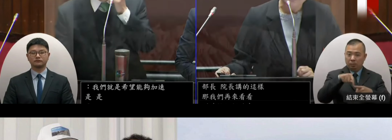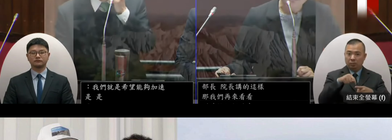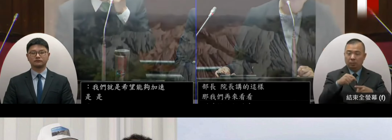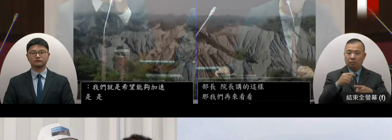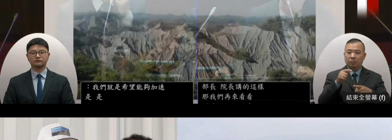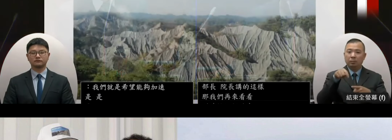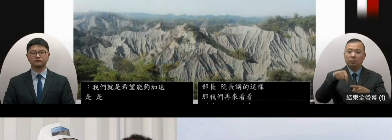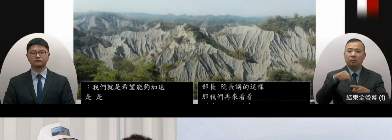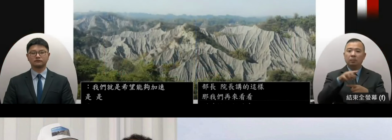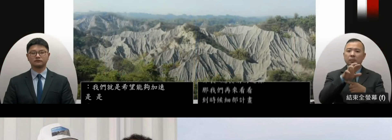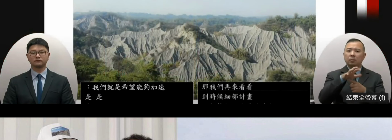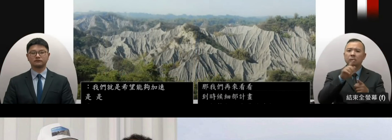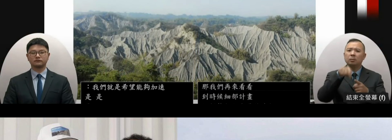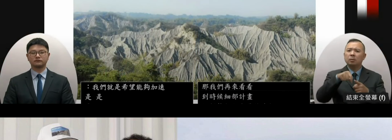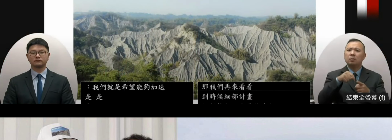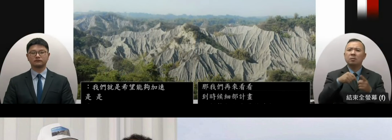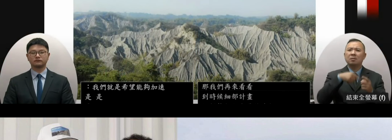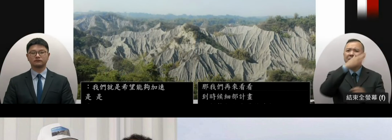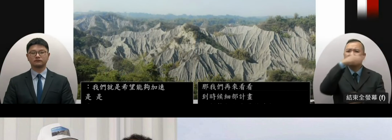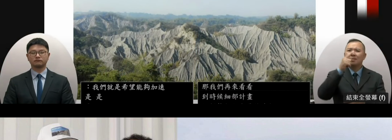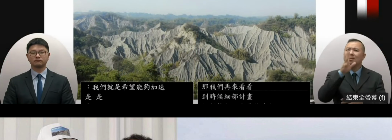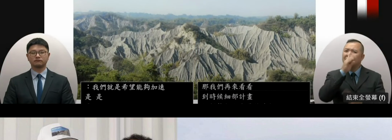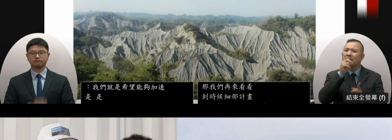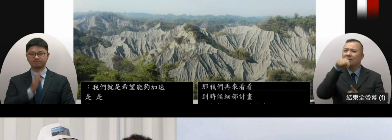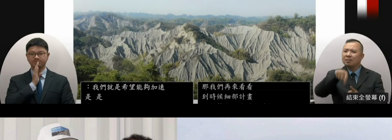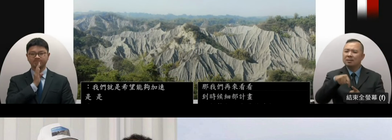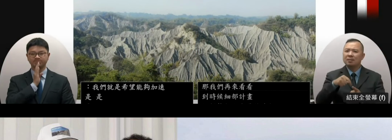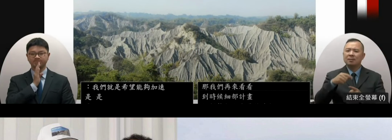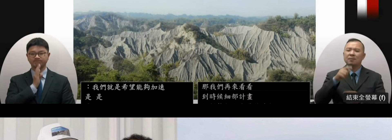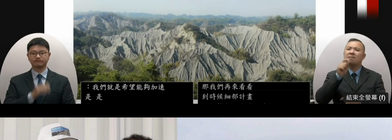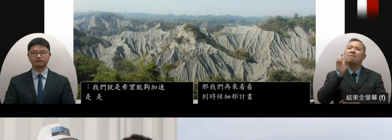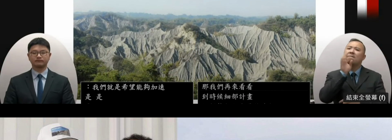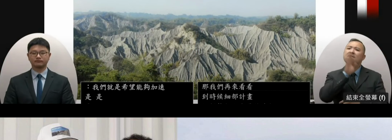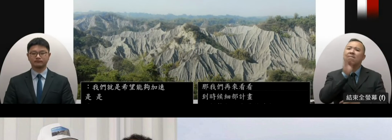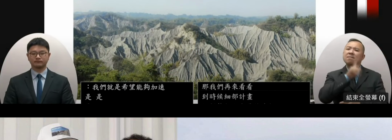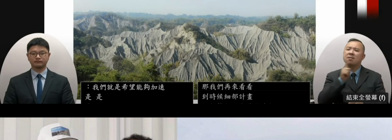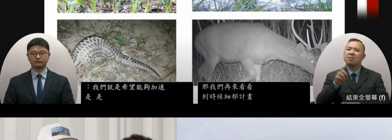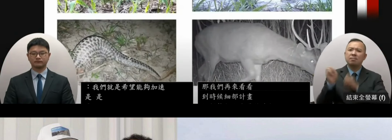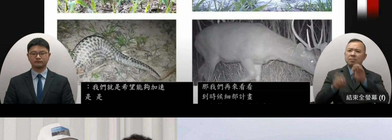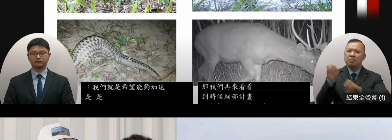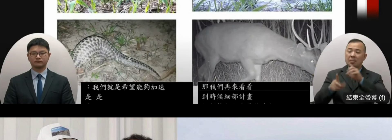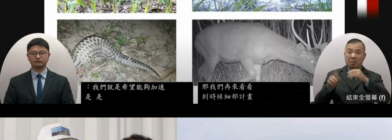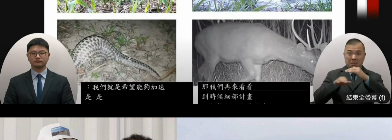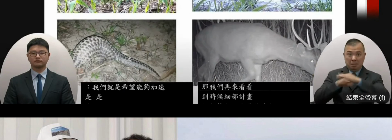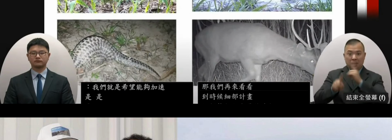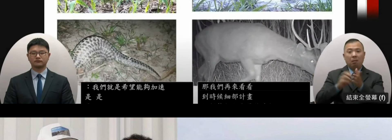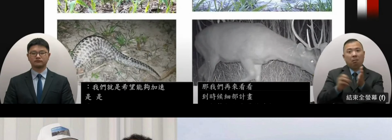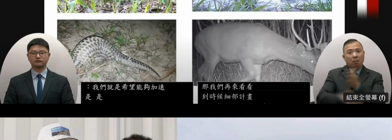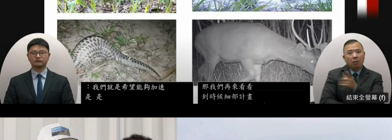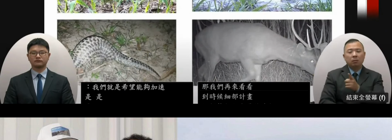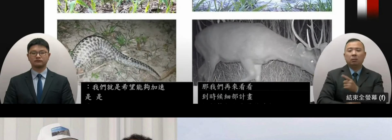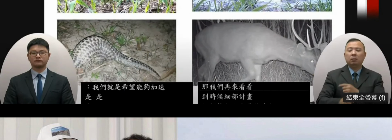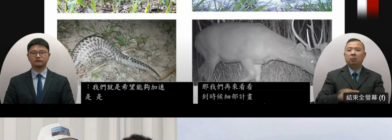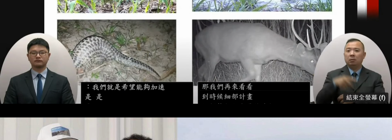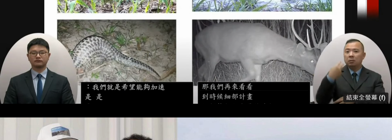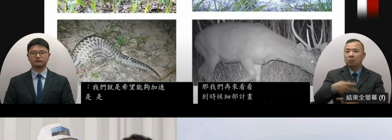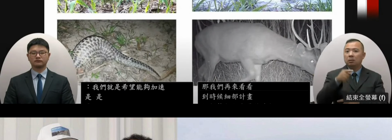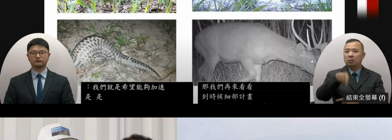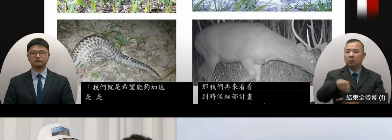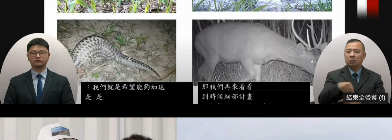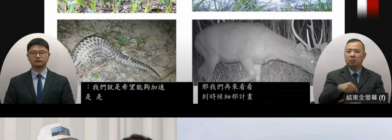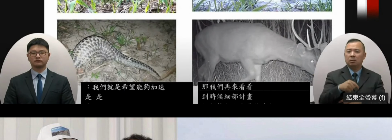经废除了，对不对？撤销了嘛？ 好。 那现在呢，因为在欧心的土地上面呢